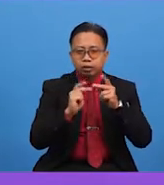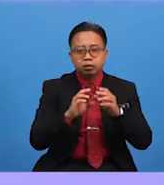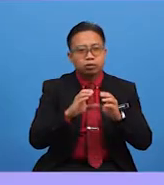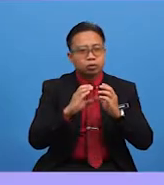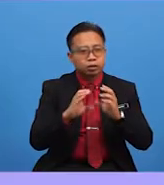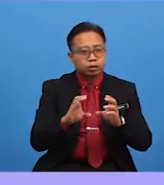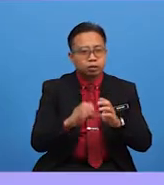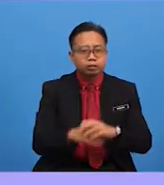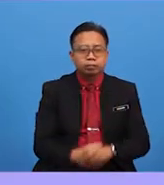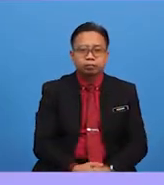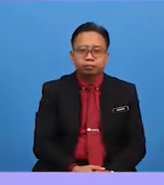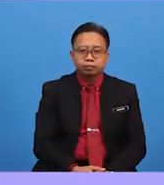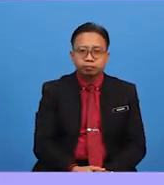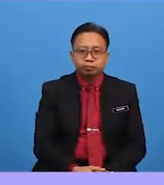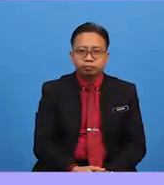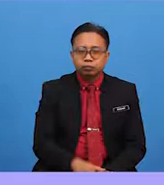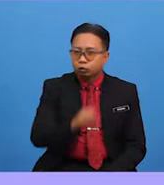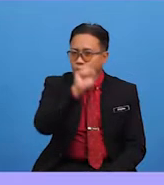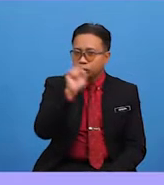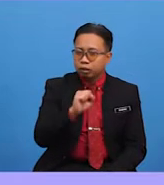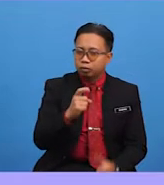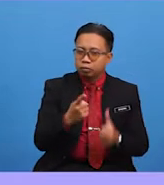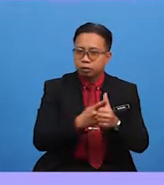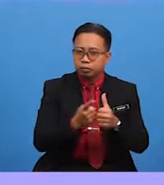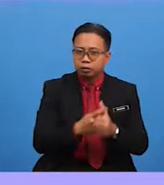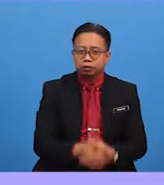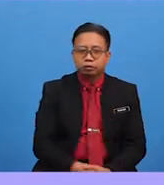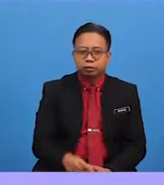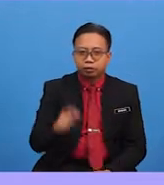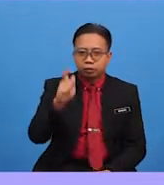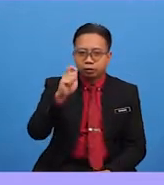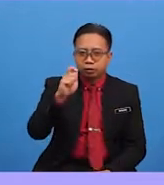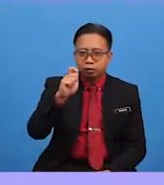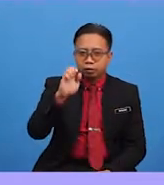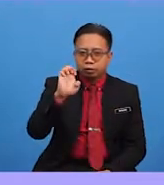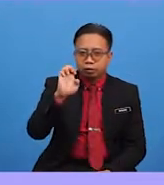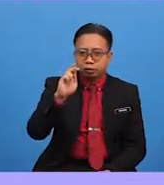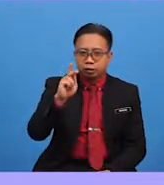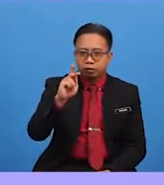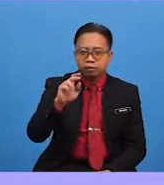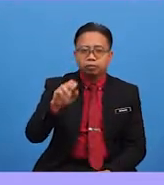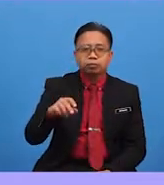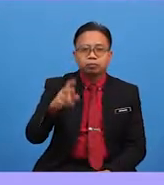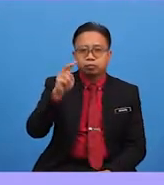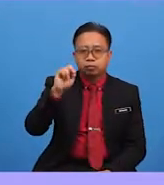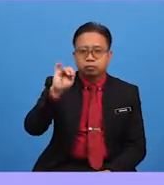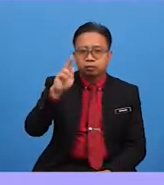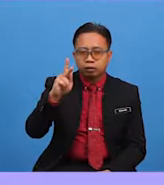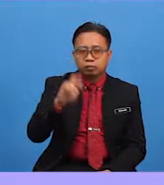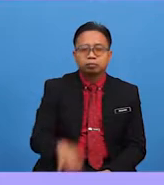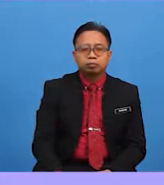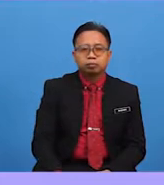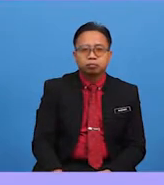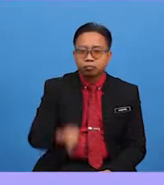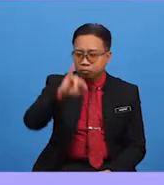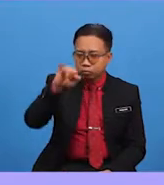betul. Soalan yang pertama, tek, nik, ju, ru.